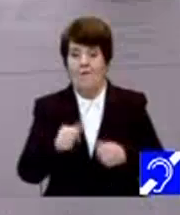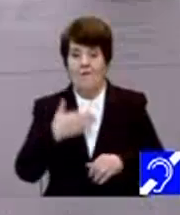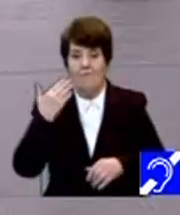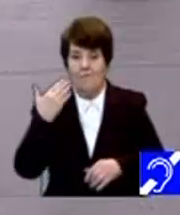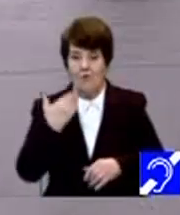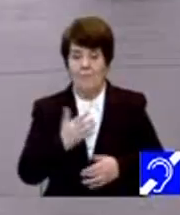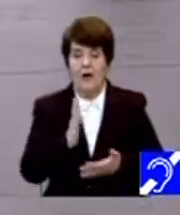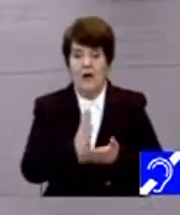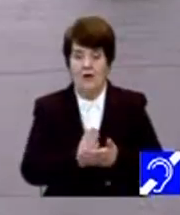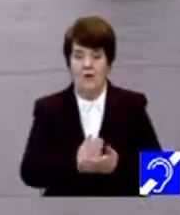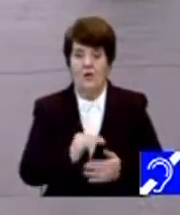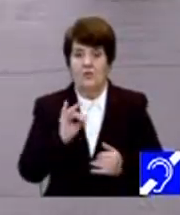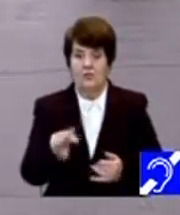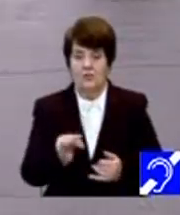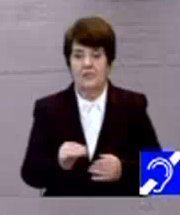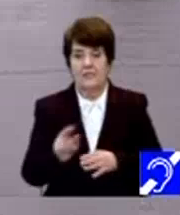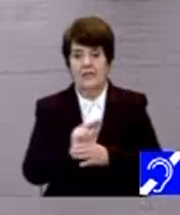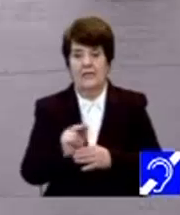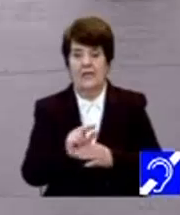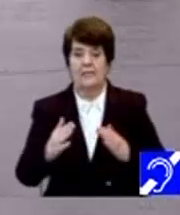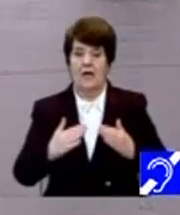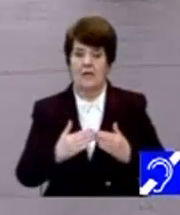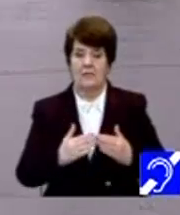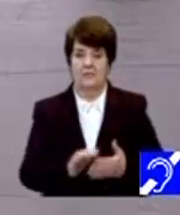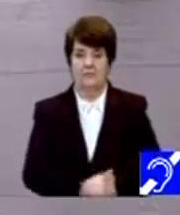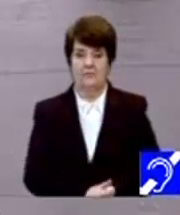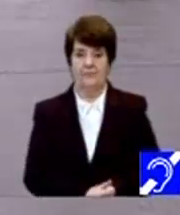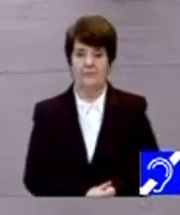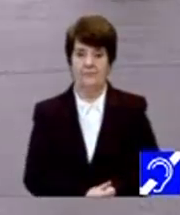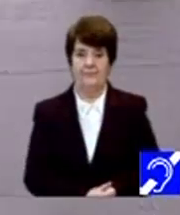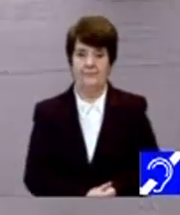de persoane au forme ușoare de COVID-19 și se tratează acasă.